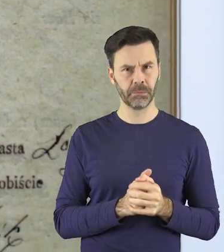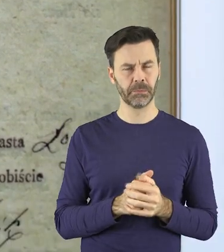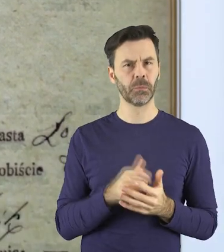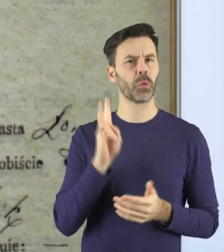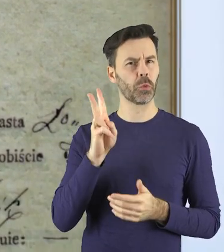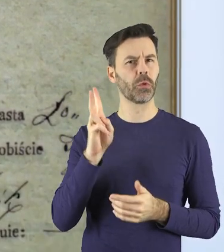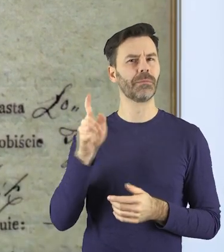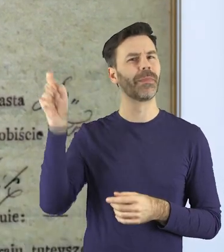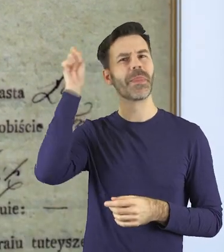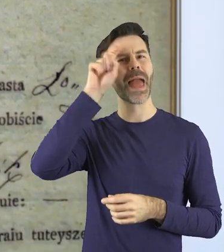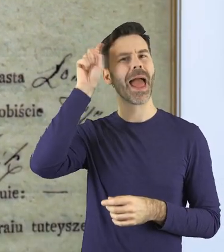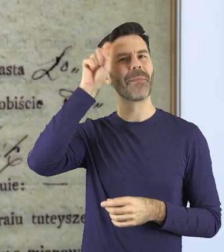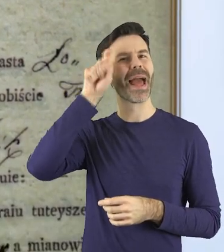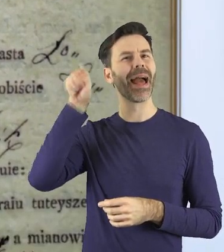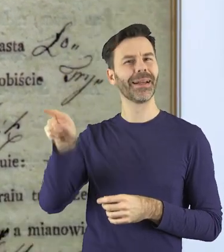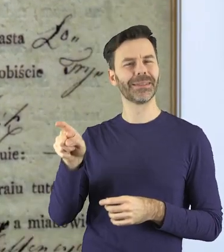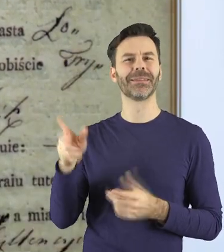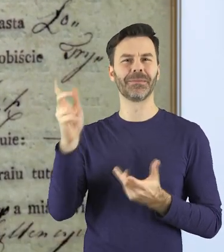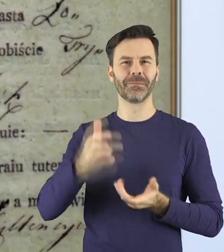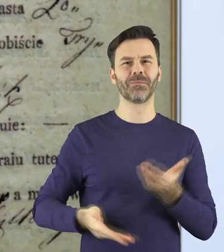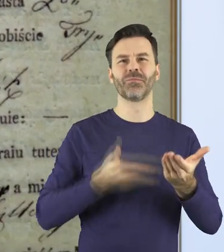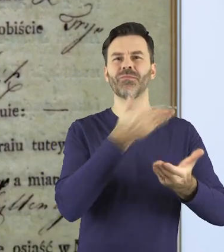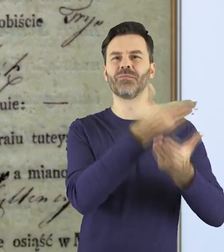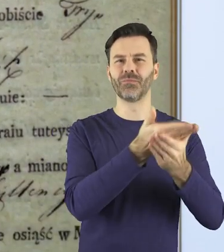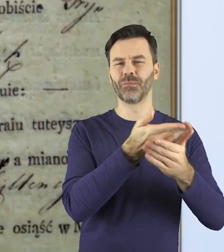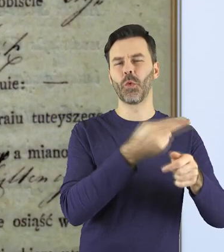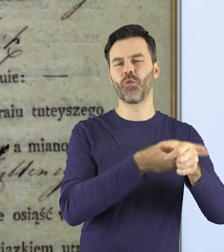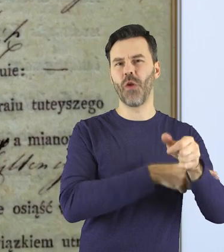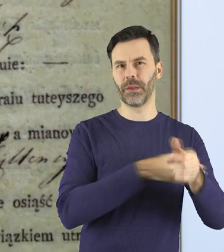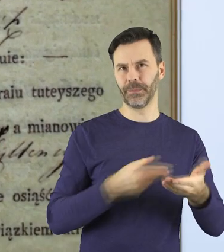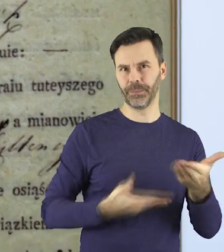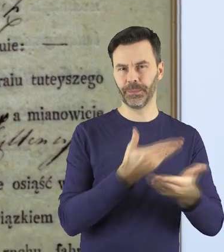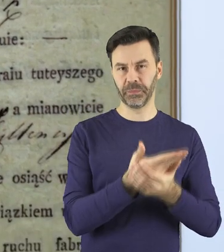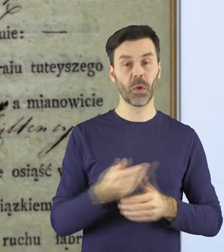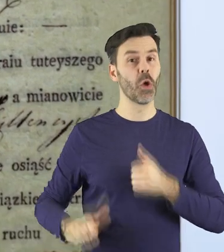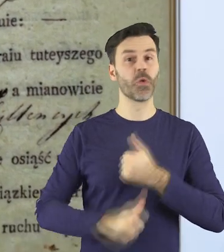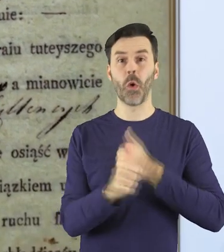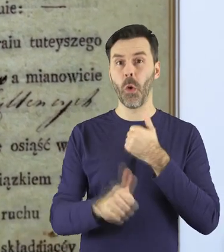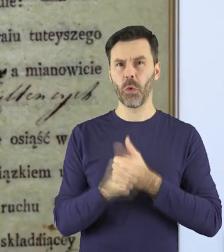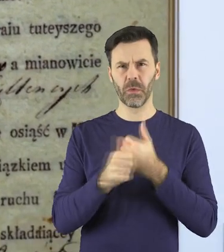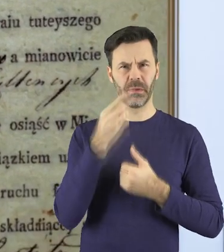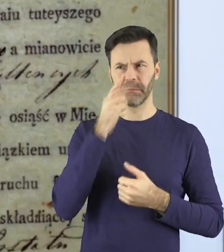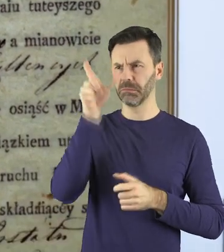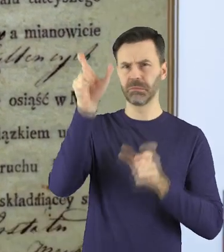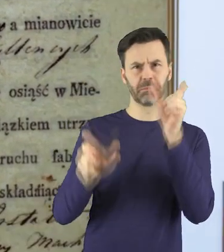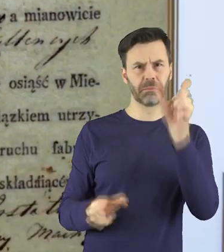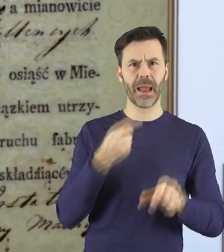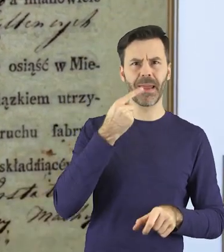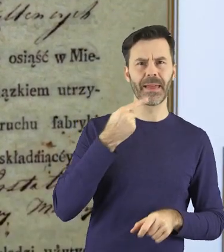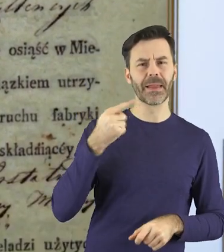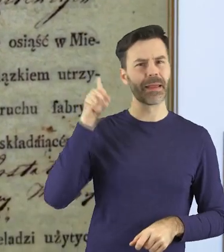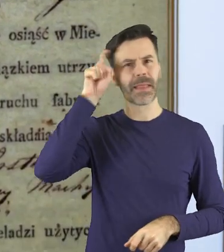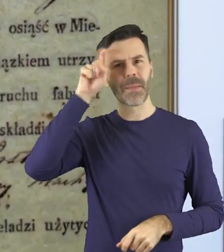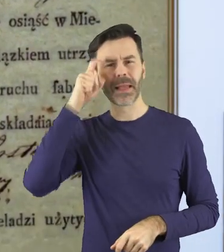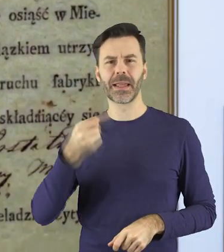złożony był przez niemieckiego osadnika w ratuszu miejskim. Dokument sporządzony jest w języku